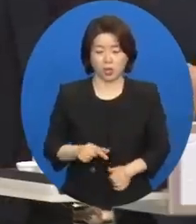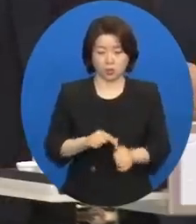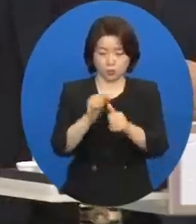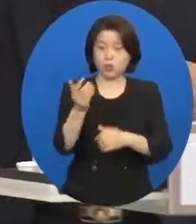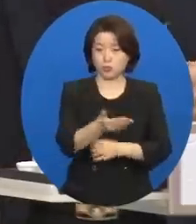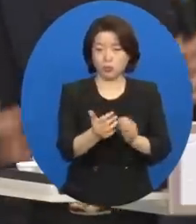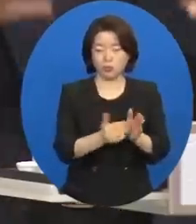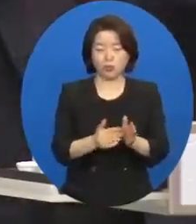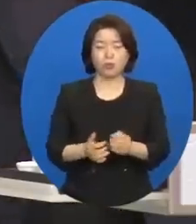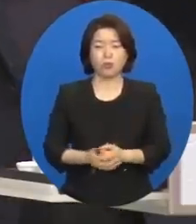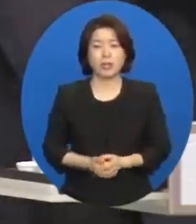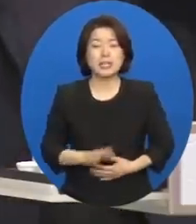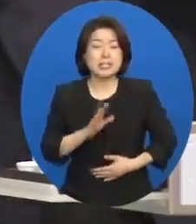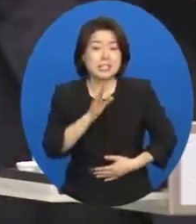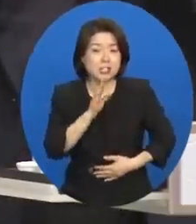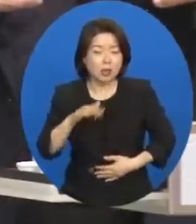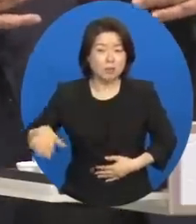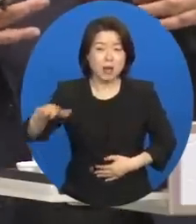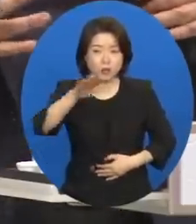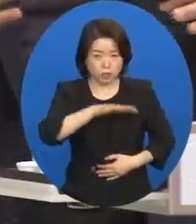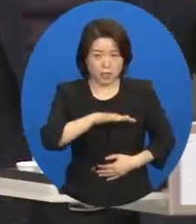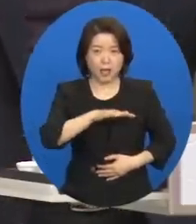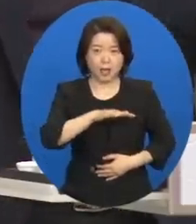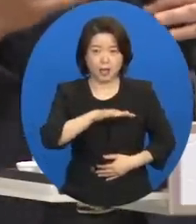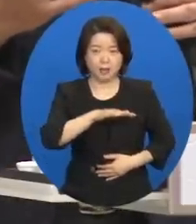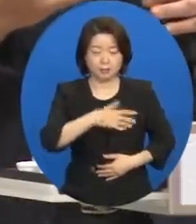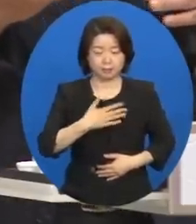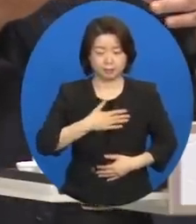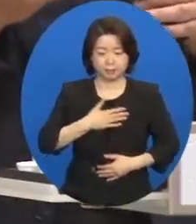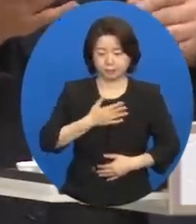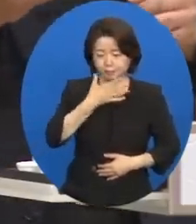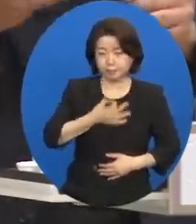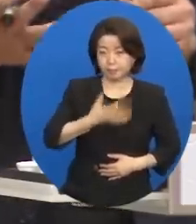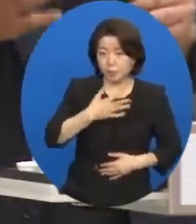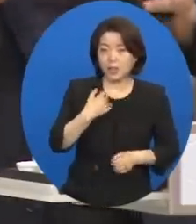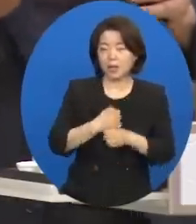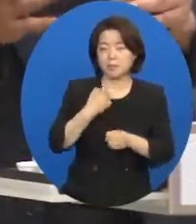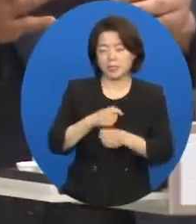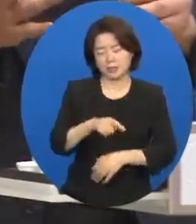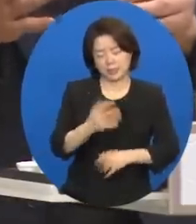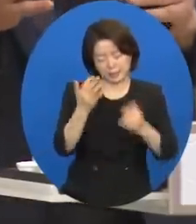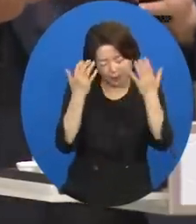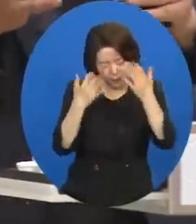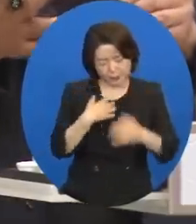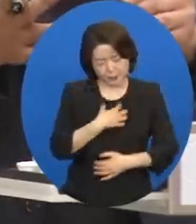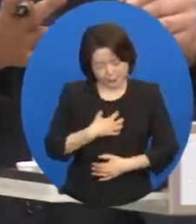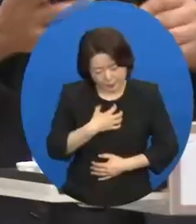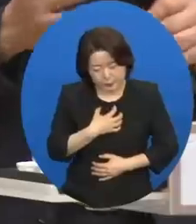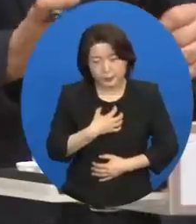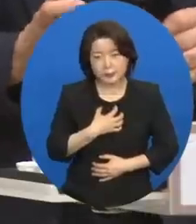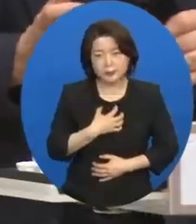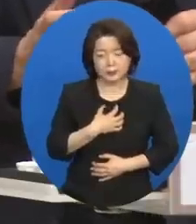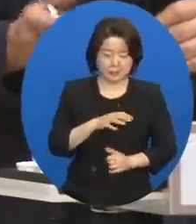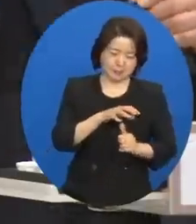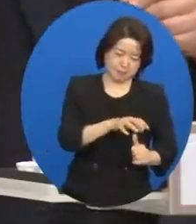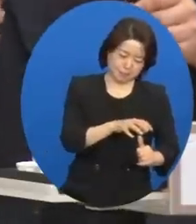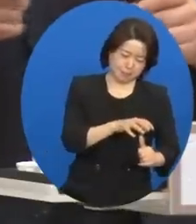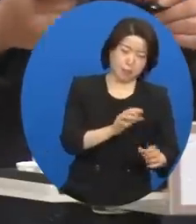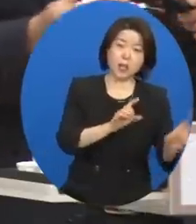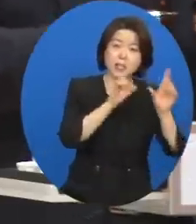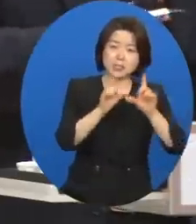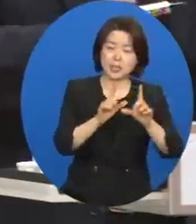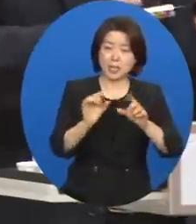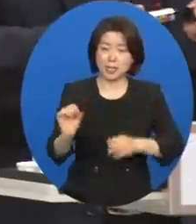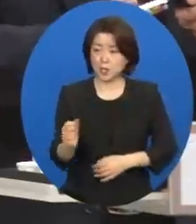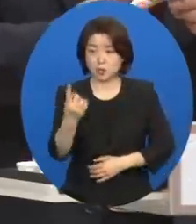베푸셔서 정말 우리가 그렇게 나를 불행하게 만들고 이 고통과 두려움의 억압 가운데 살게 하는